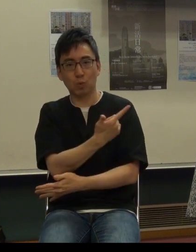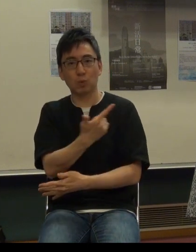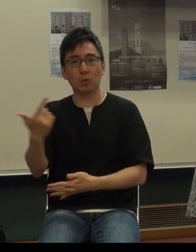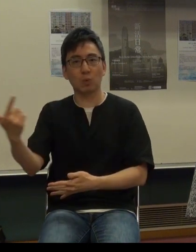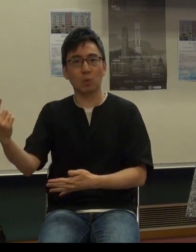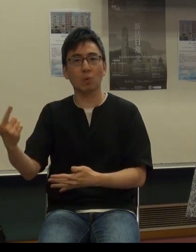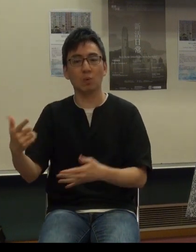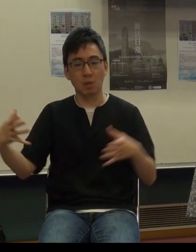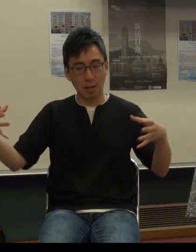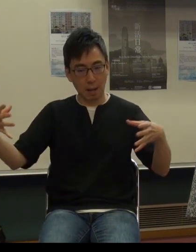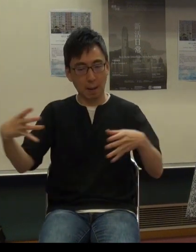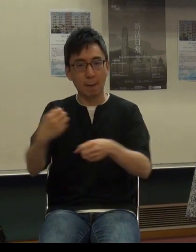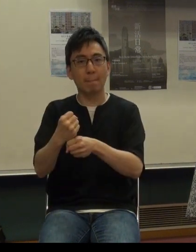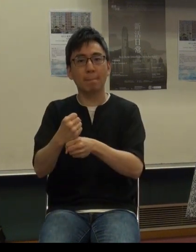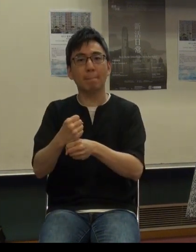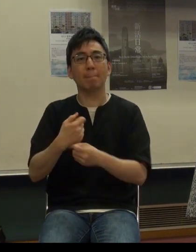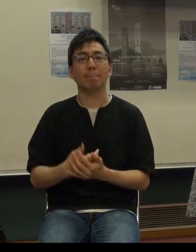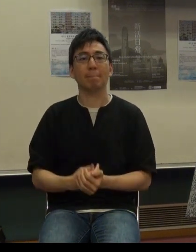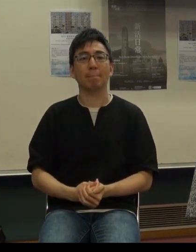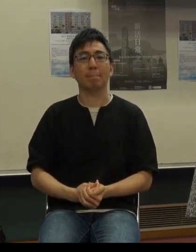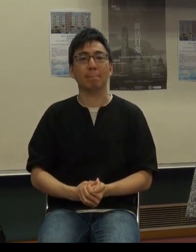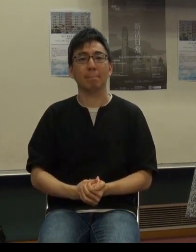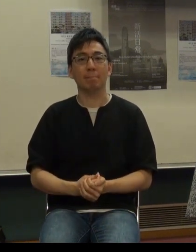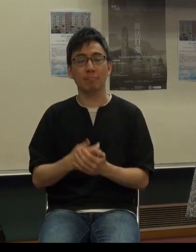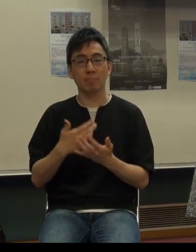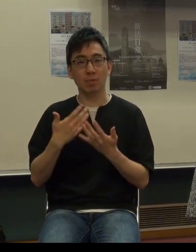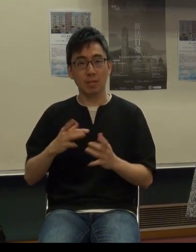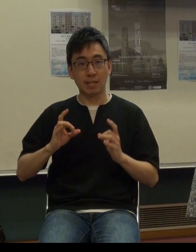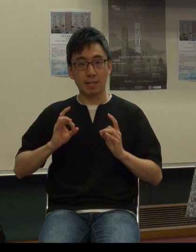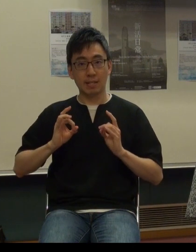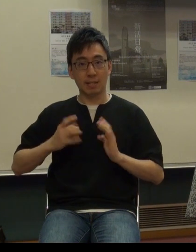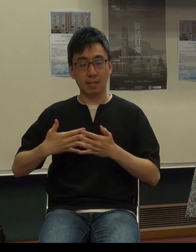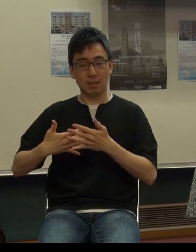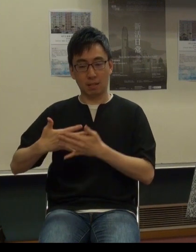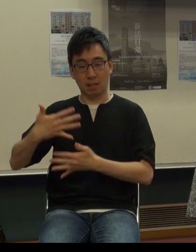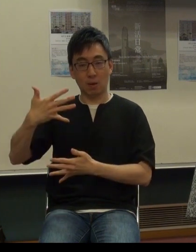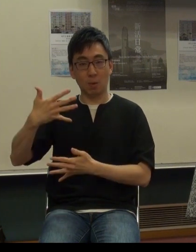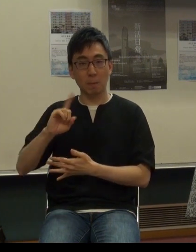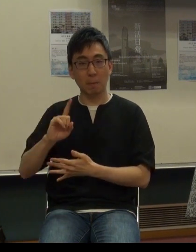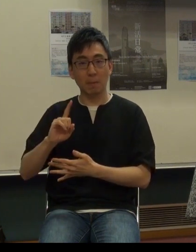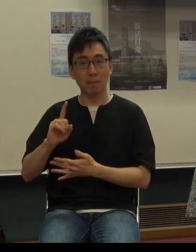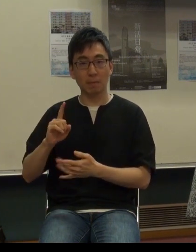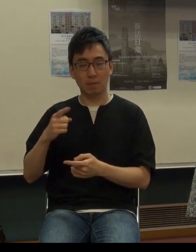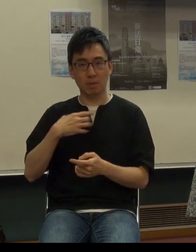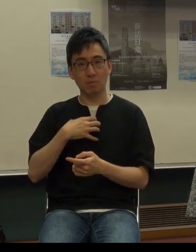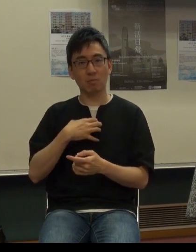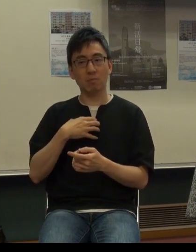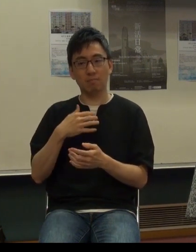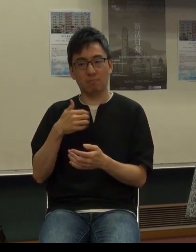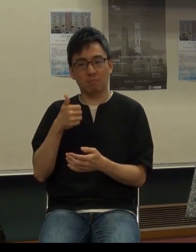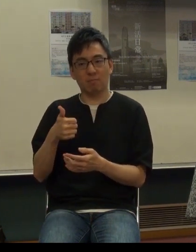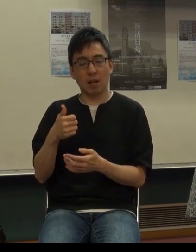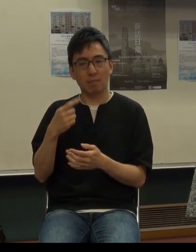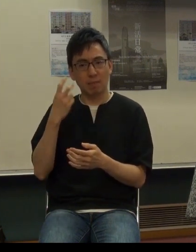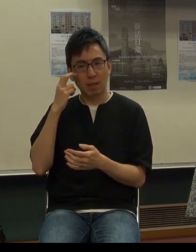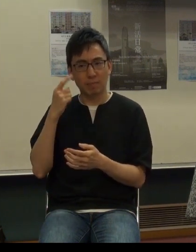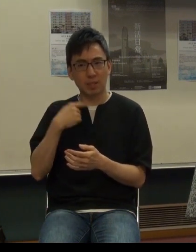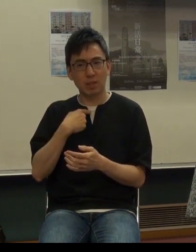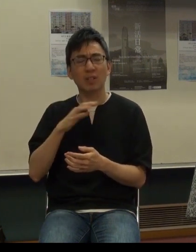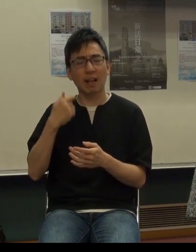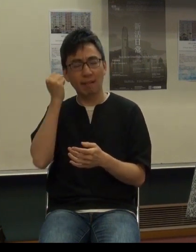築去做咗一個綜合嘅嘢。咁私人樓呢個咧係值得係好值得去諗，但係呢個係一個好